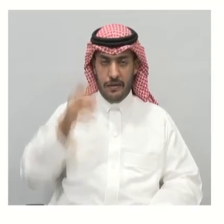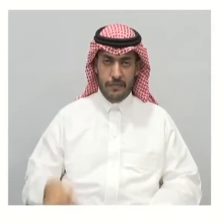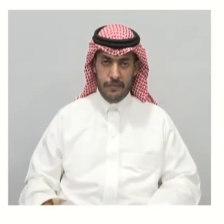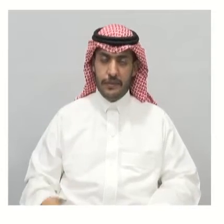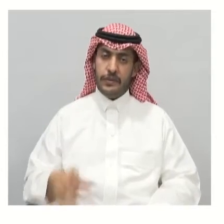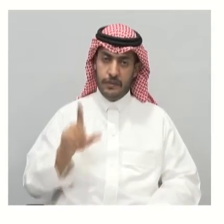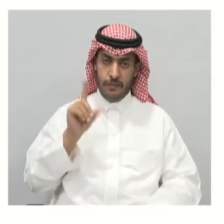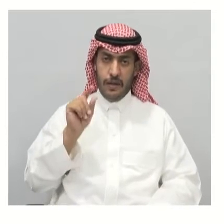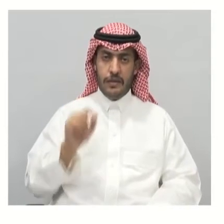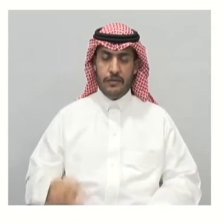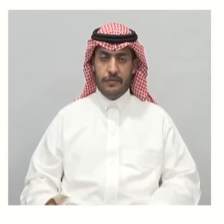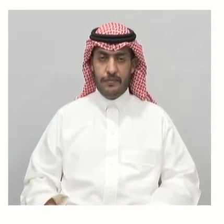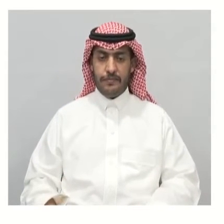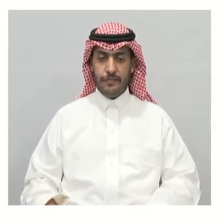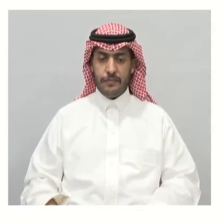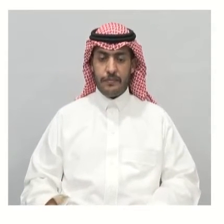اجابه